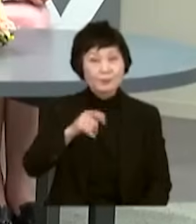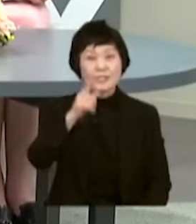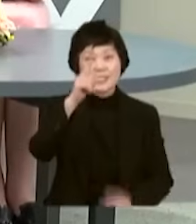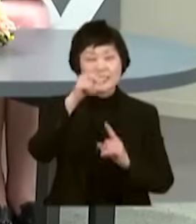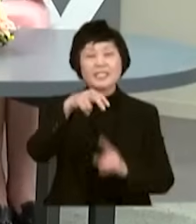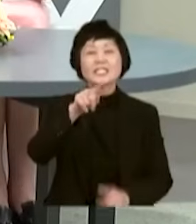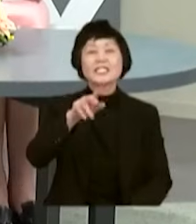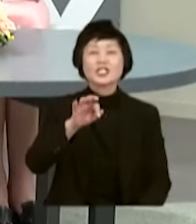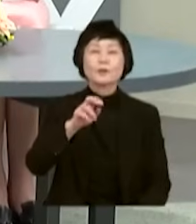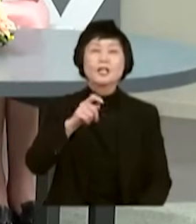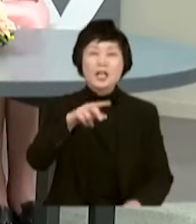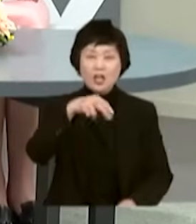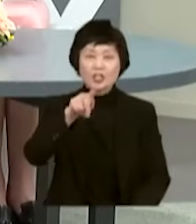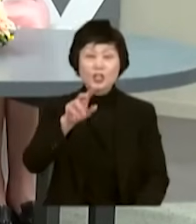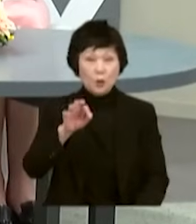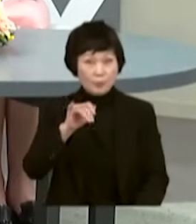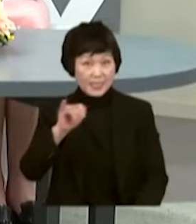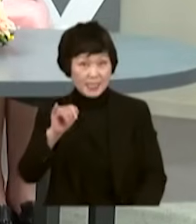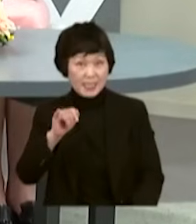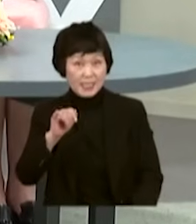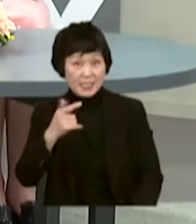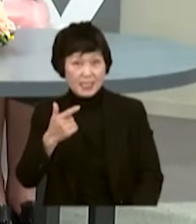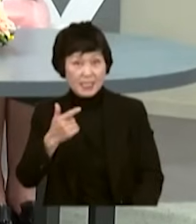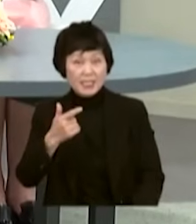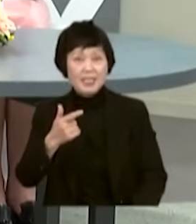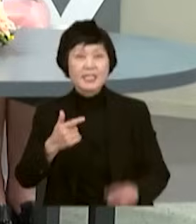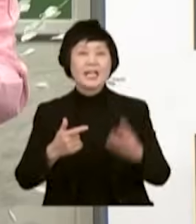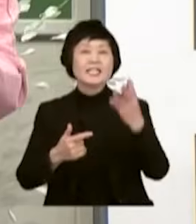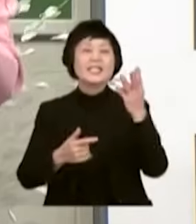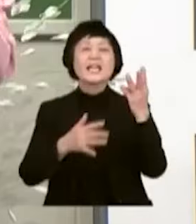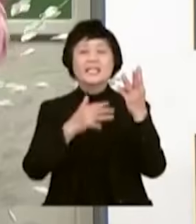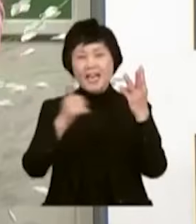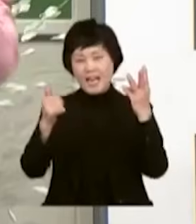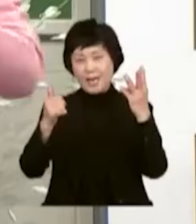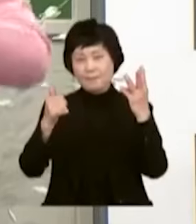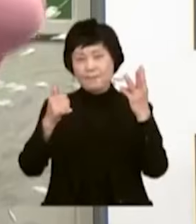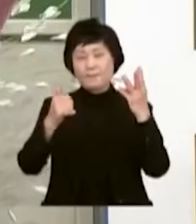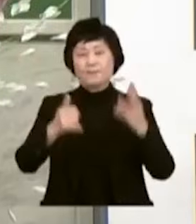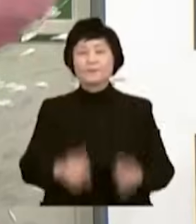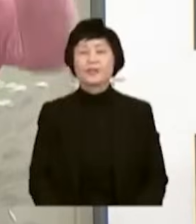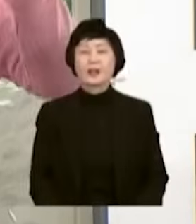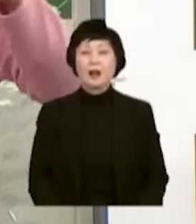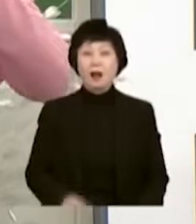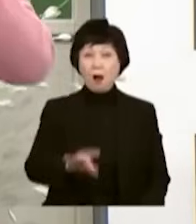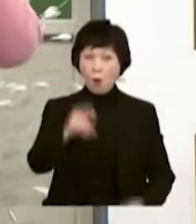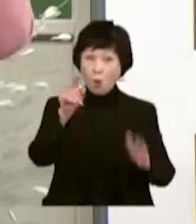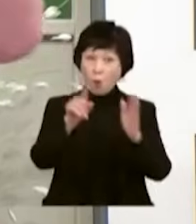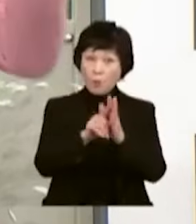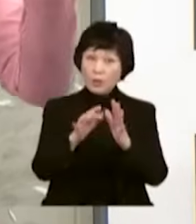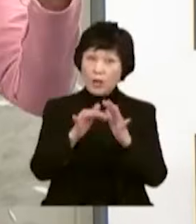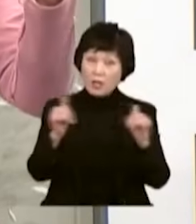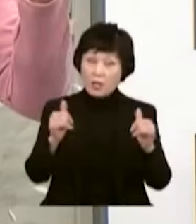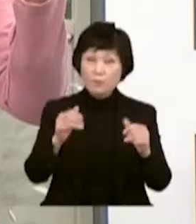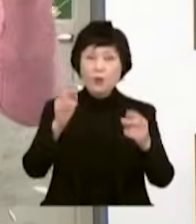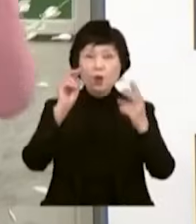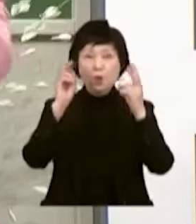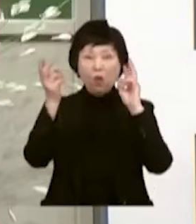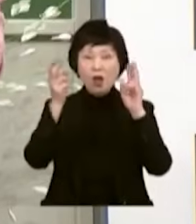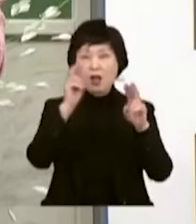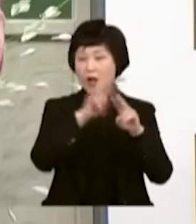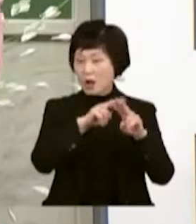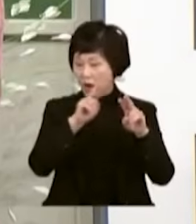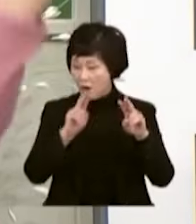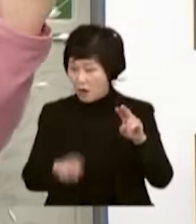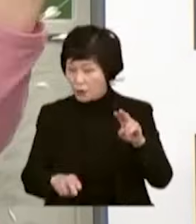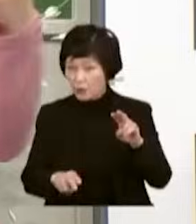야. 초신자가 그러니까. 세상에 회사를 그만두고 그 회사에서 다 뜯어버린 그 지붕을